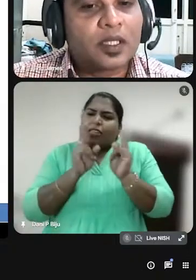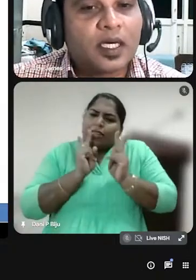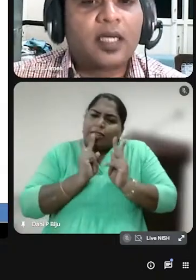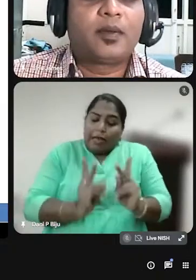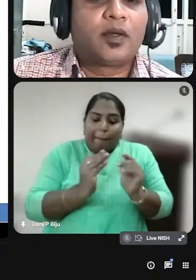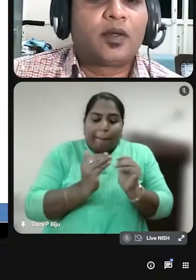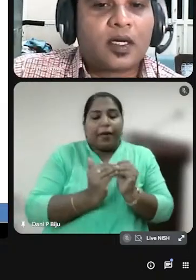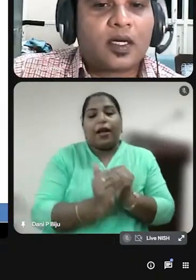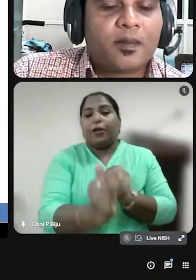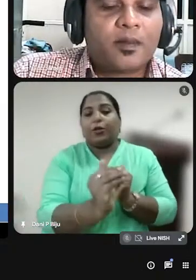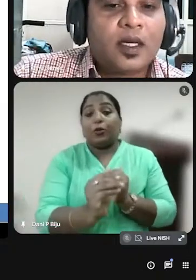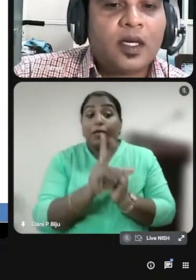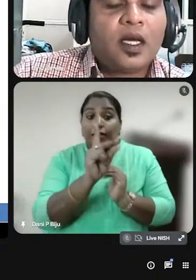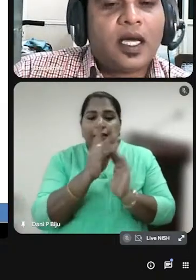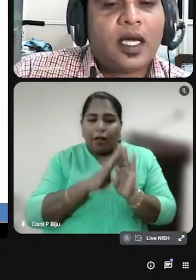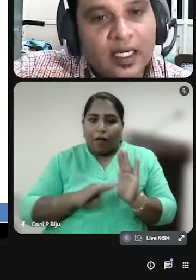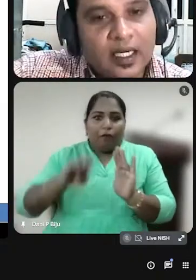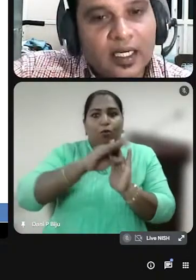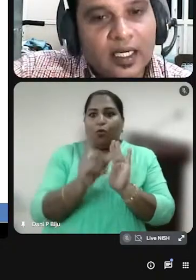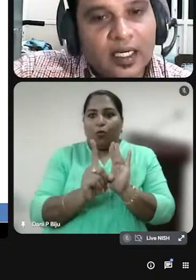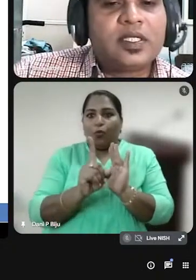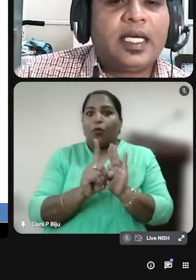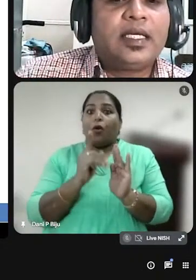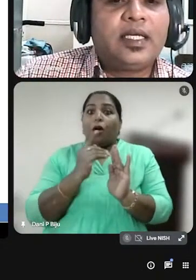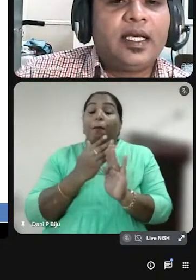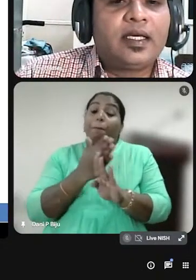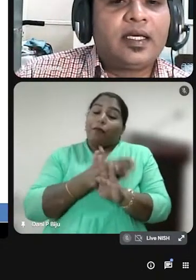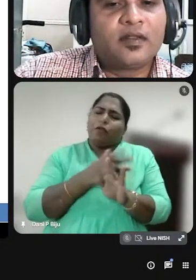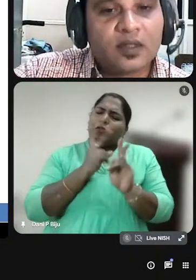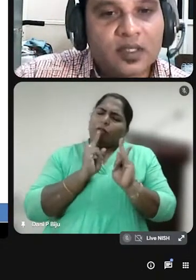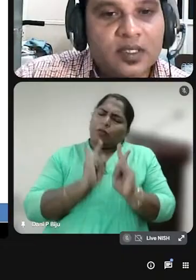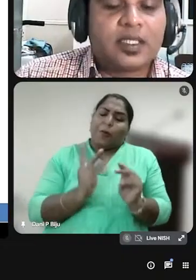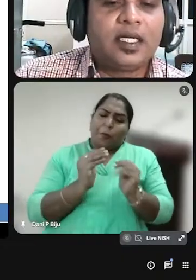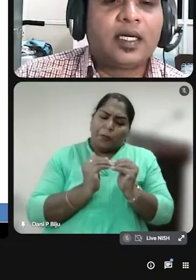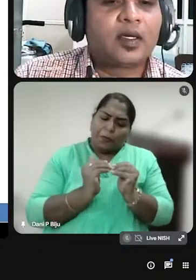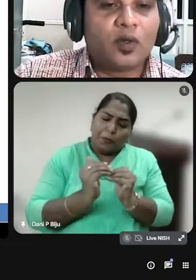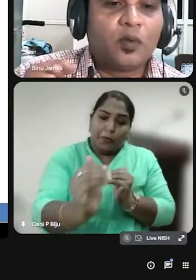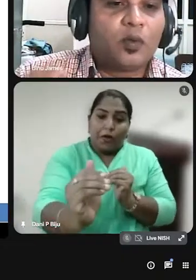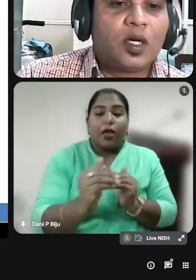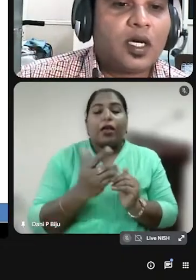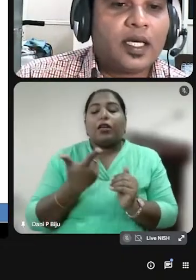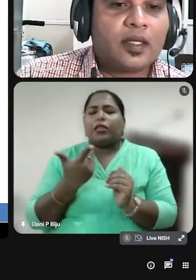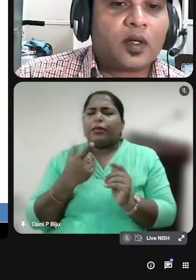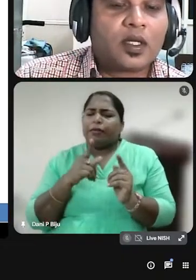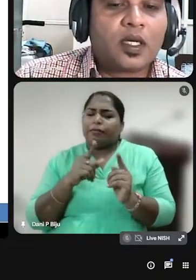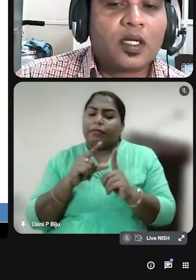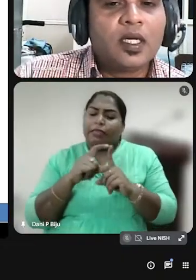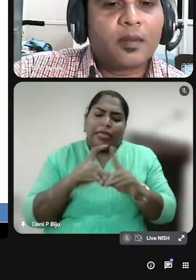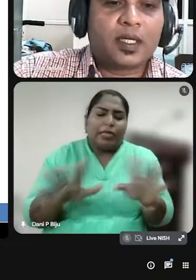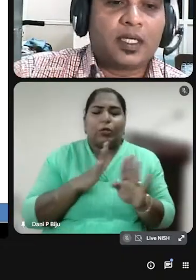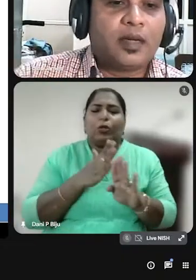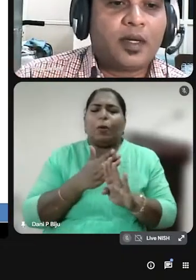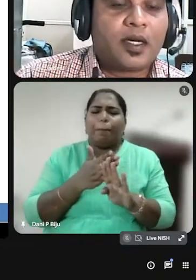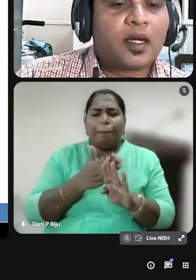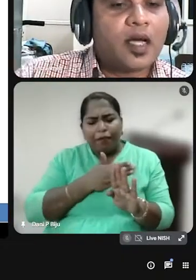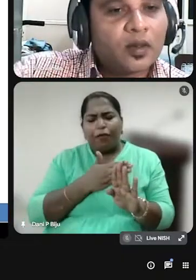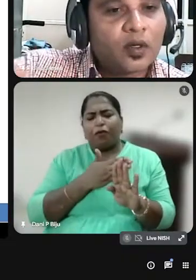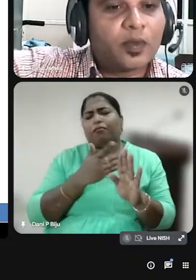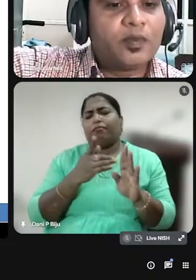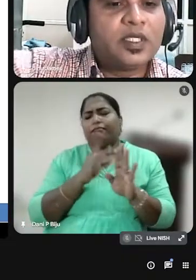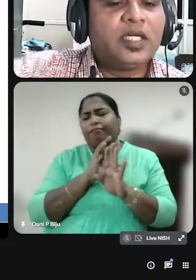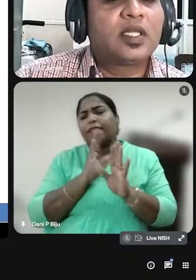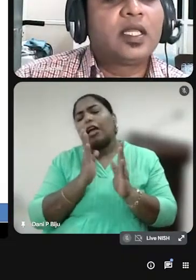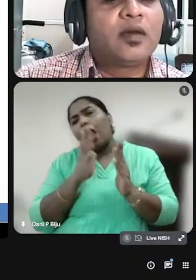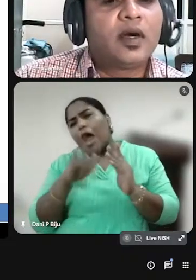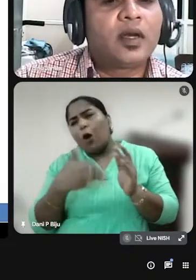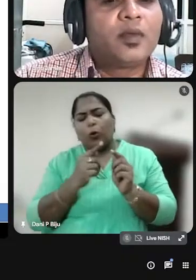ഏറ്റവും പ്രധാനമായിട്ടുള്ളത്. അടുത്ത ഒരു സ്റ്റേജിലേക്ക് വേഴ്സൺ ചെയ്യാതെ കൊണ്ടുപോവുക എന്നുള്ളതാണ് പ്രധാനമായിട്ടുള്ളത്.